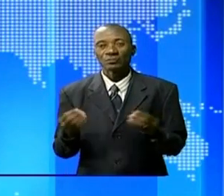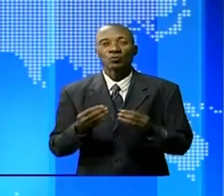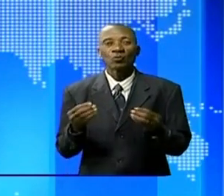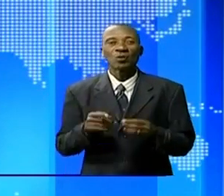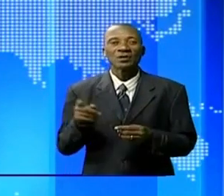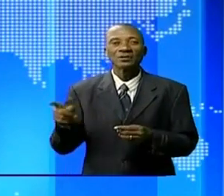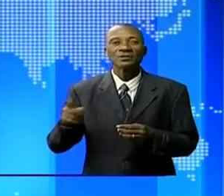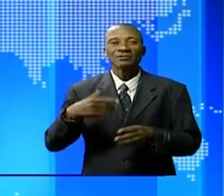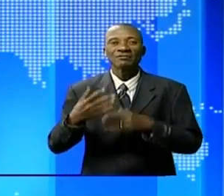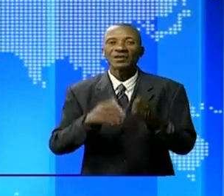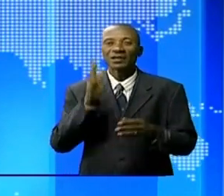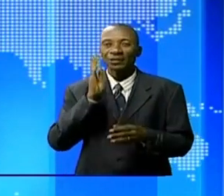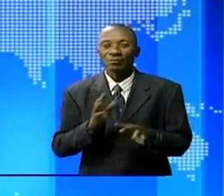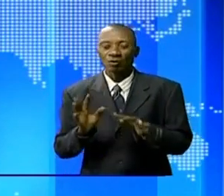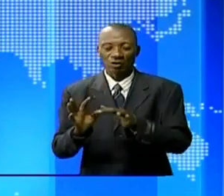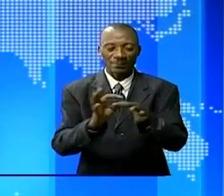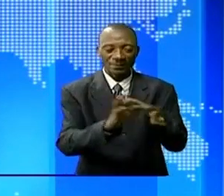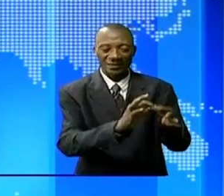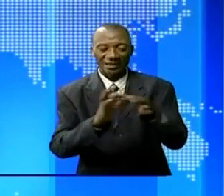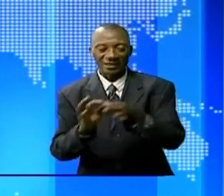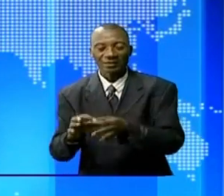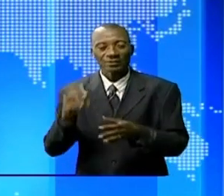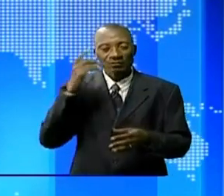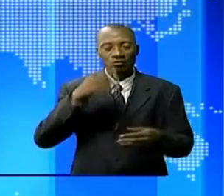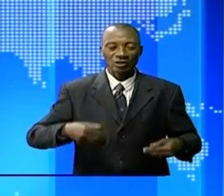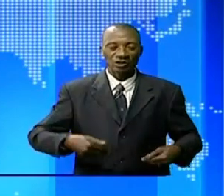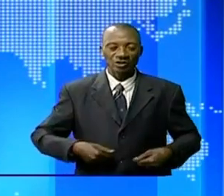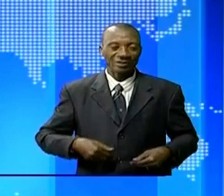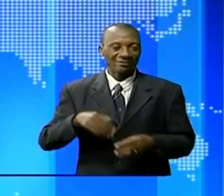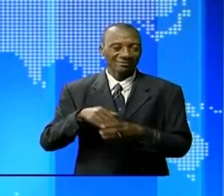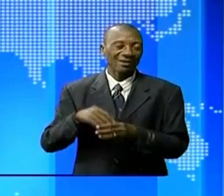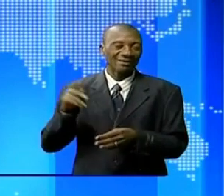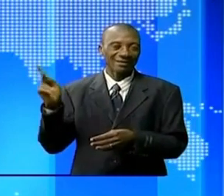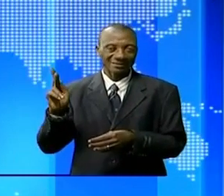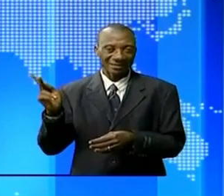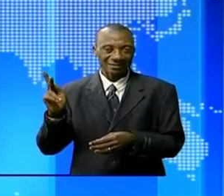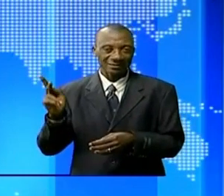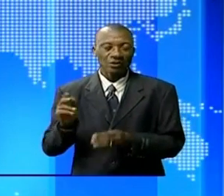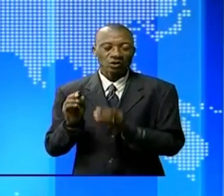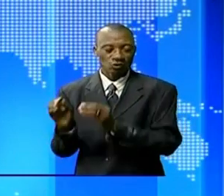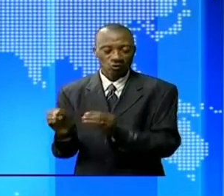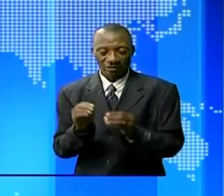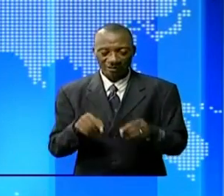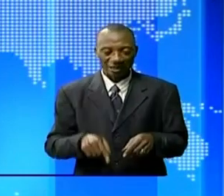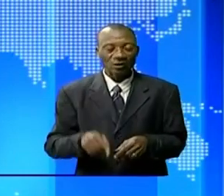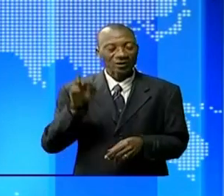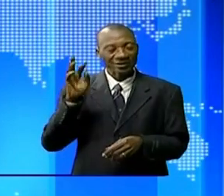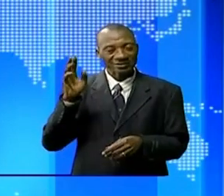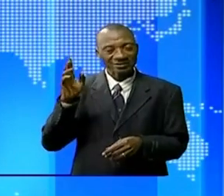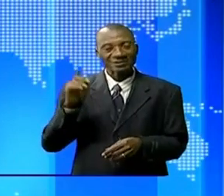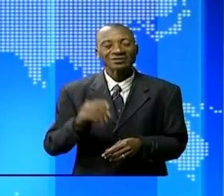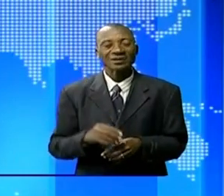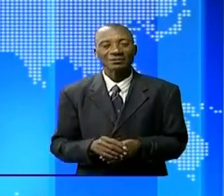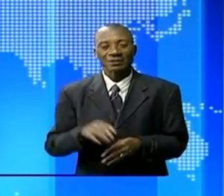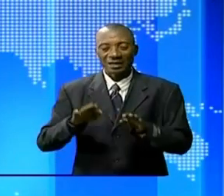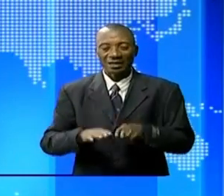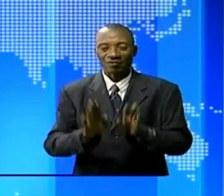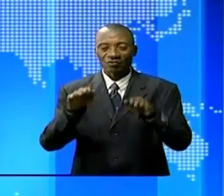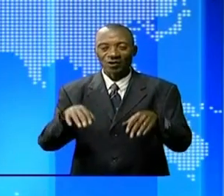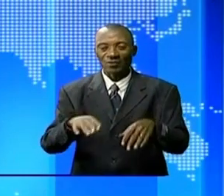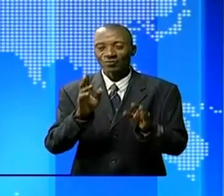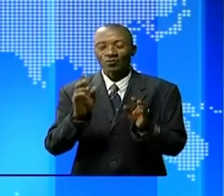l'entrepreneuriat jane son cheval de bataille est organisé à kinshasa la foire de l'entrepreneuriat de jeune ester